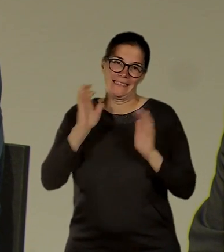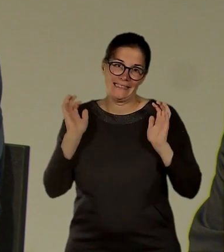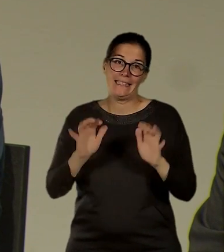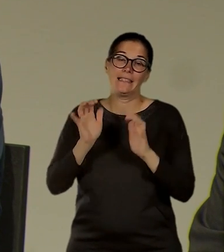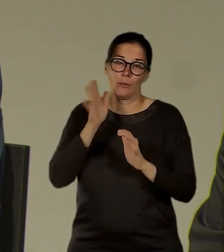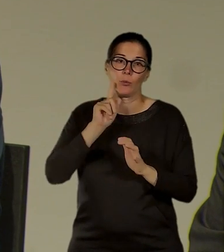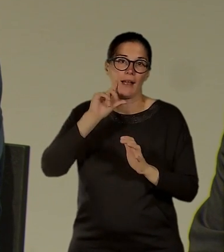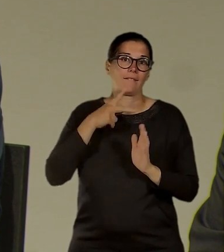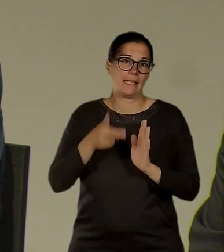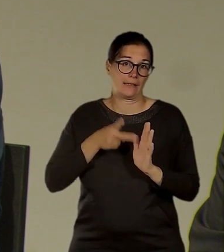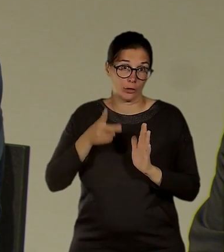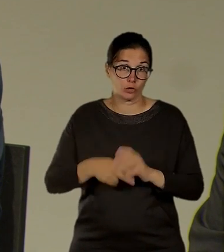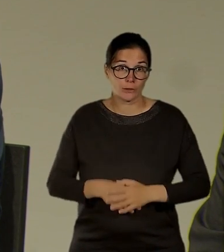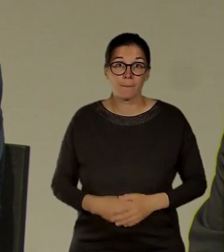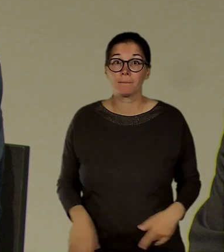Současně